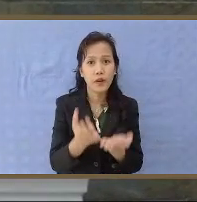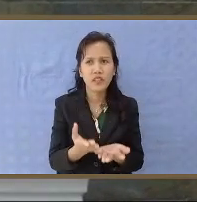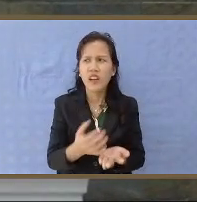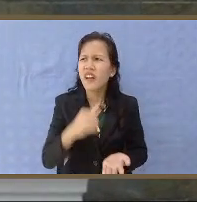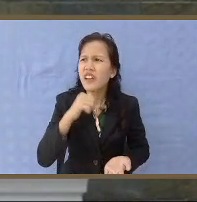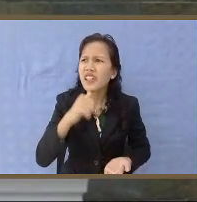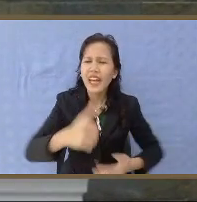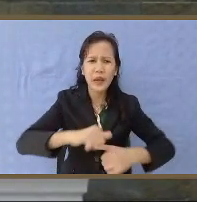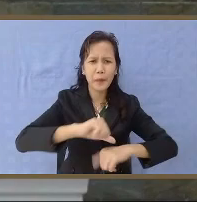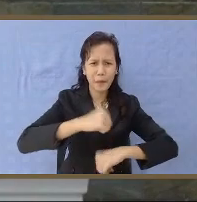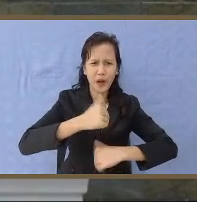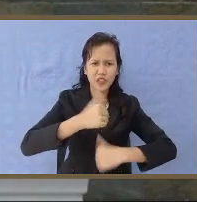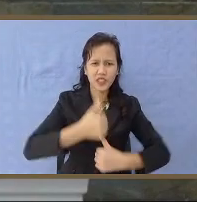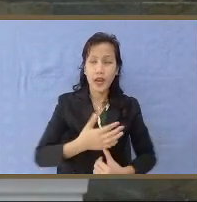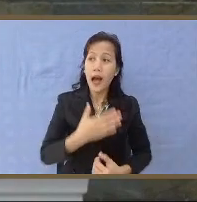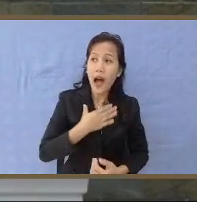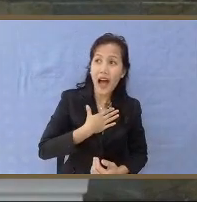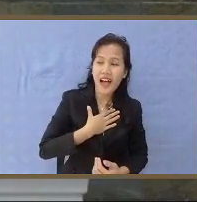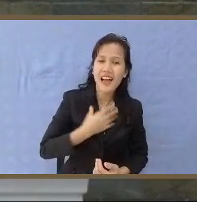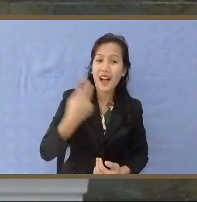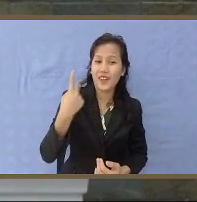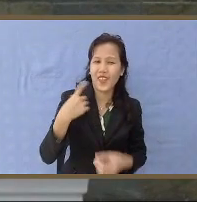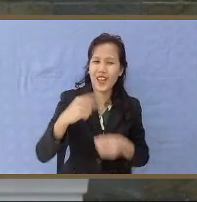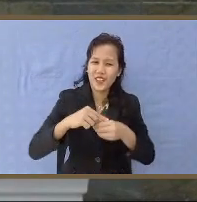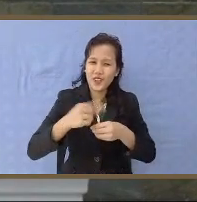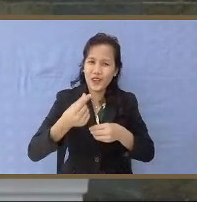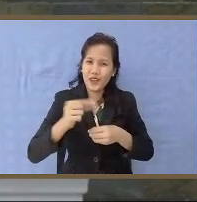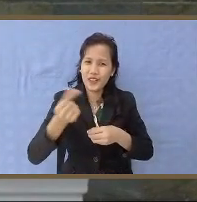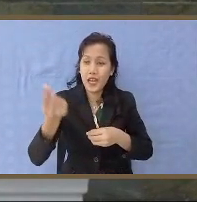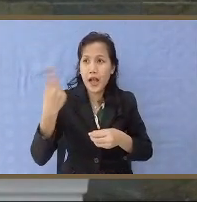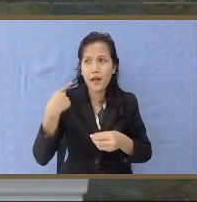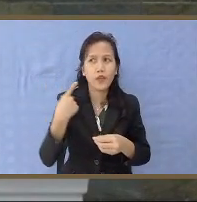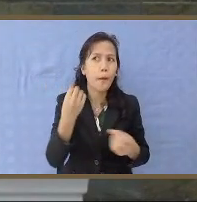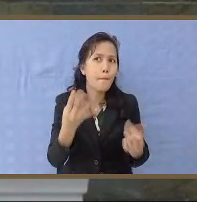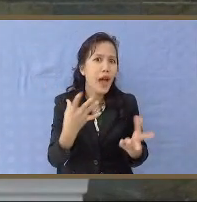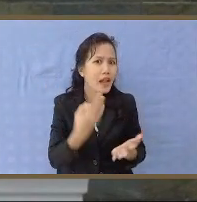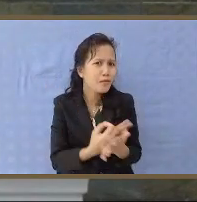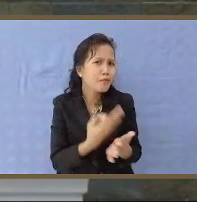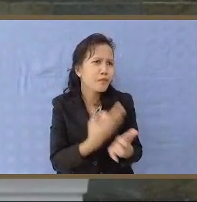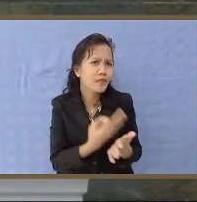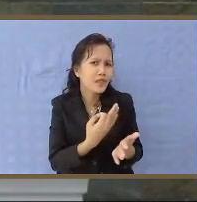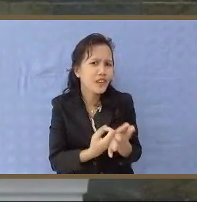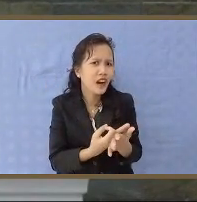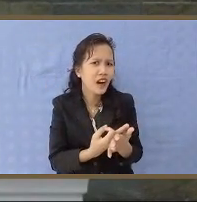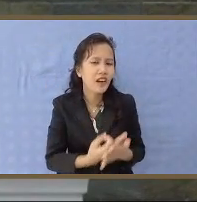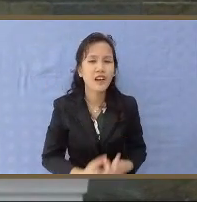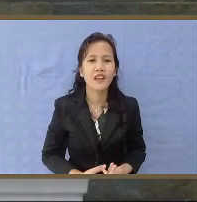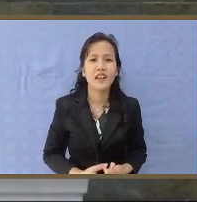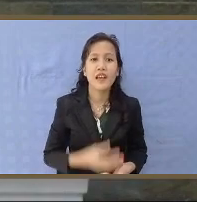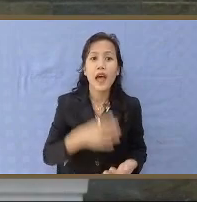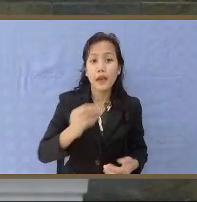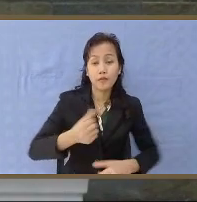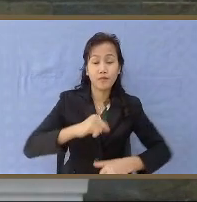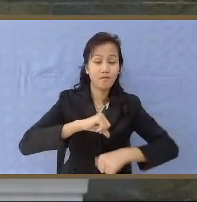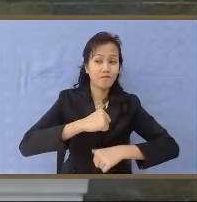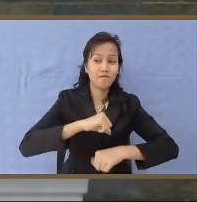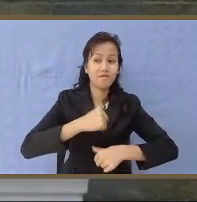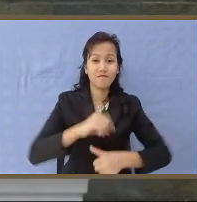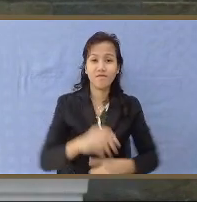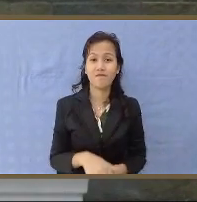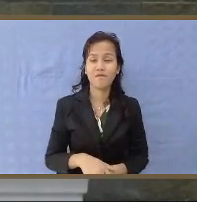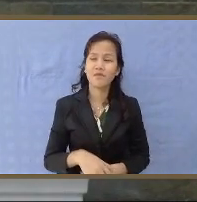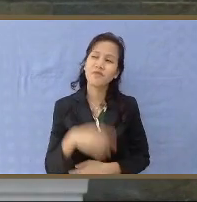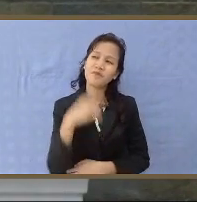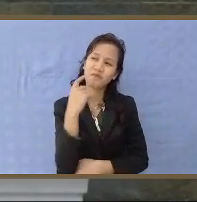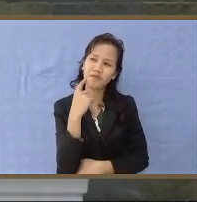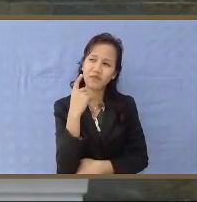ipagmalaki. Hawak na natin to. May ginto na tayo. May milyon na tayo sa bangko ng ganito. Tapos pwede na tayo magmalaki. Bukas,